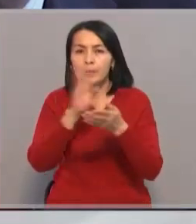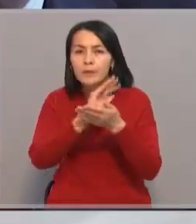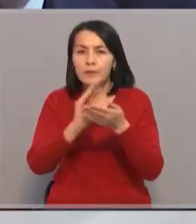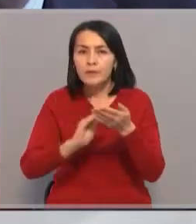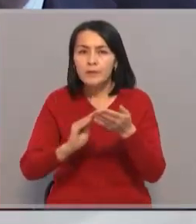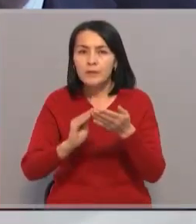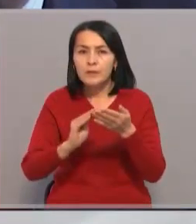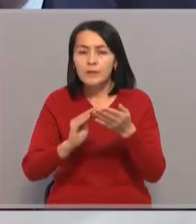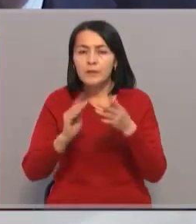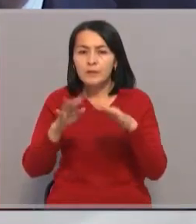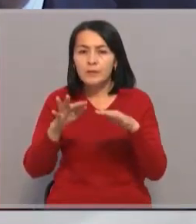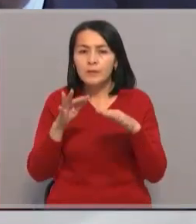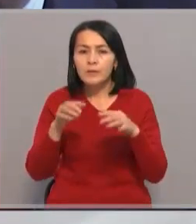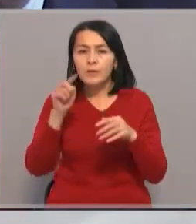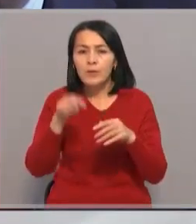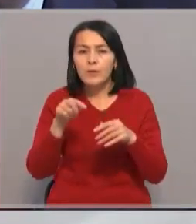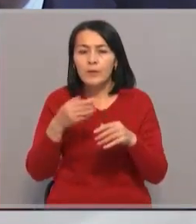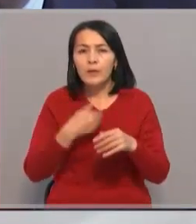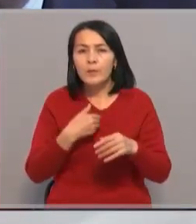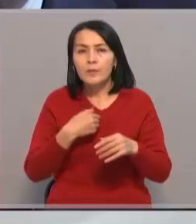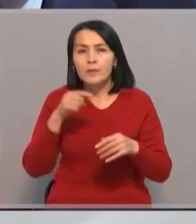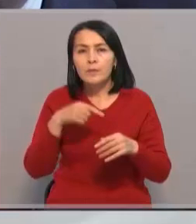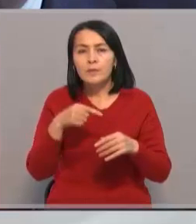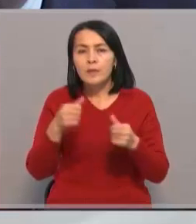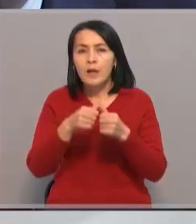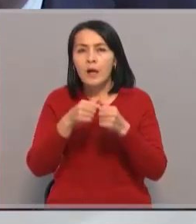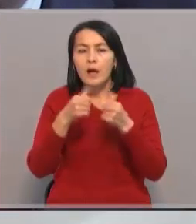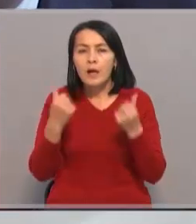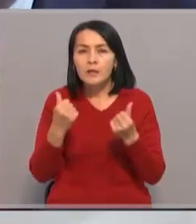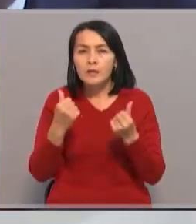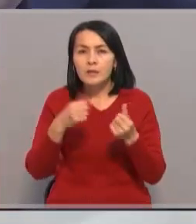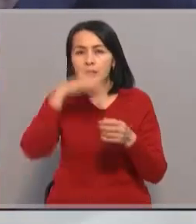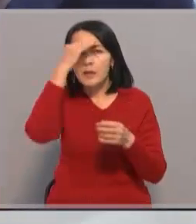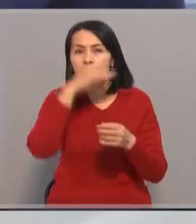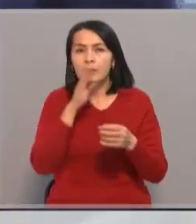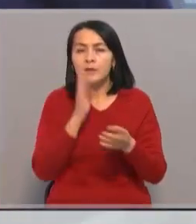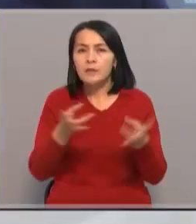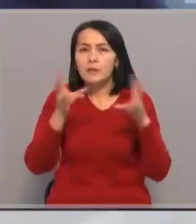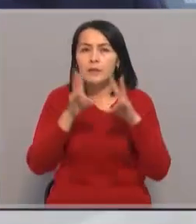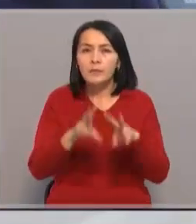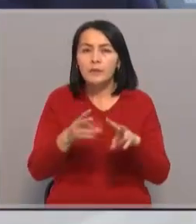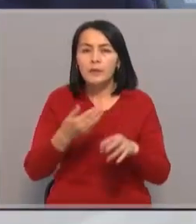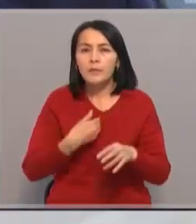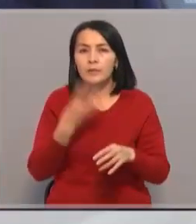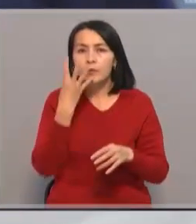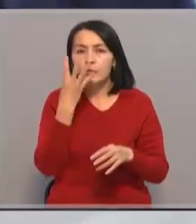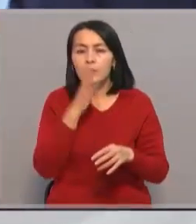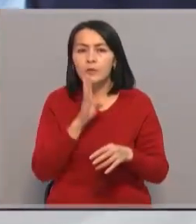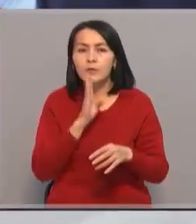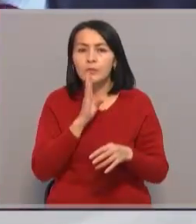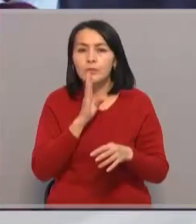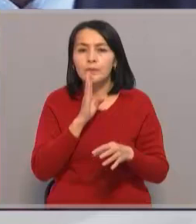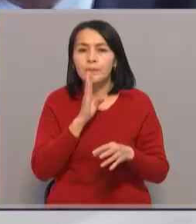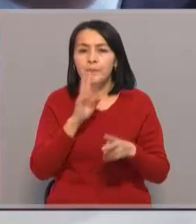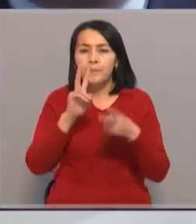жазыңдаршы, спектакль ойыңдаршы деп. Ондай жағдай біздің ішімізде ажырасып әке шешелері отказ беріп жатқандардың ішінен біздің 4 қызымыз